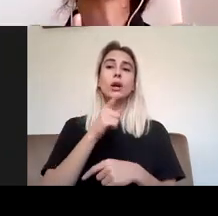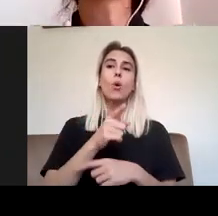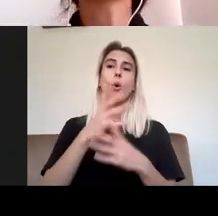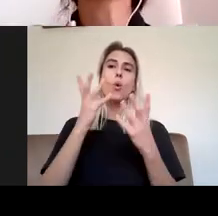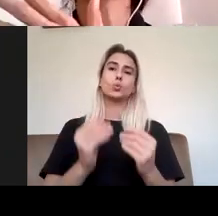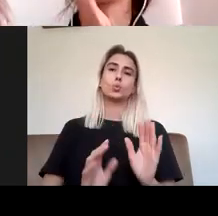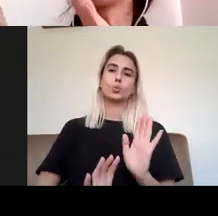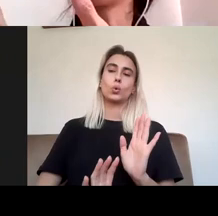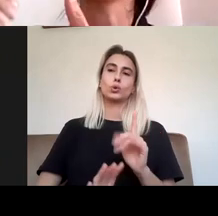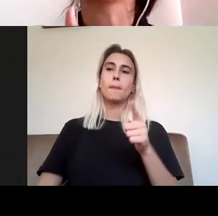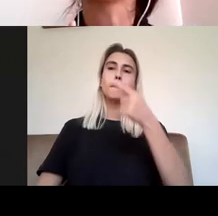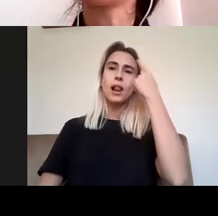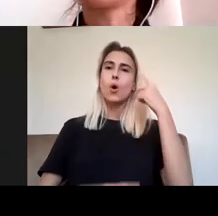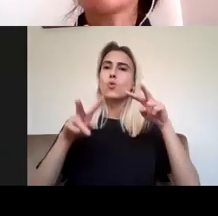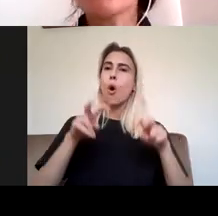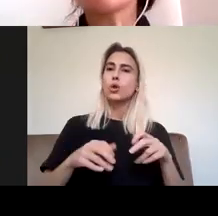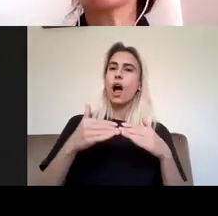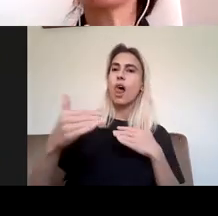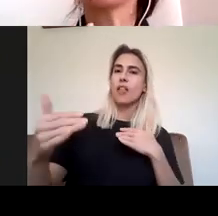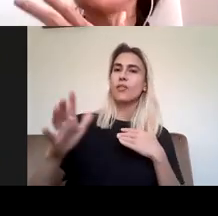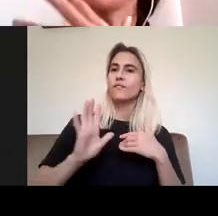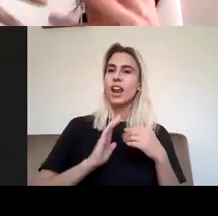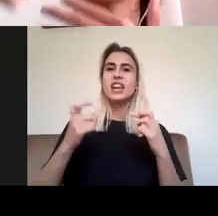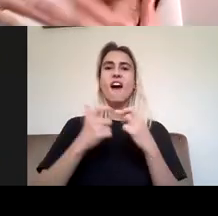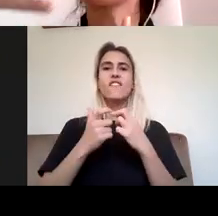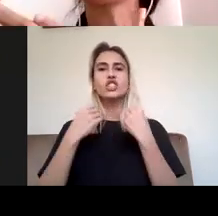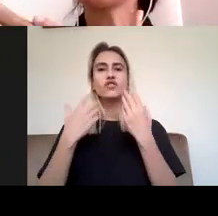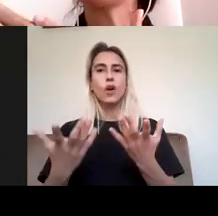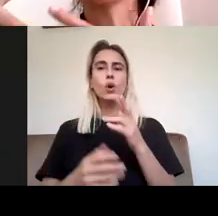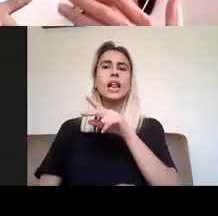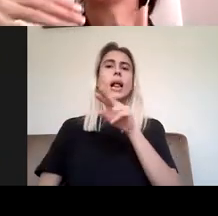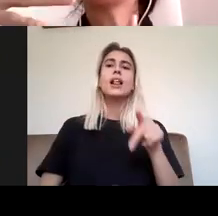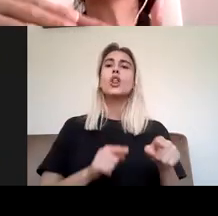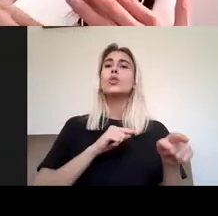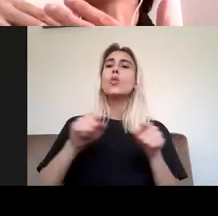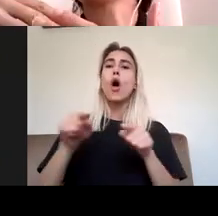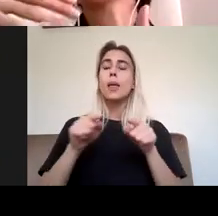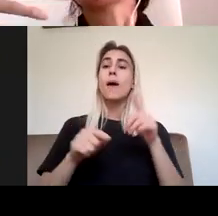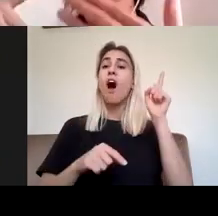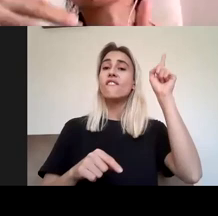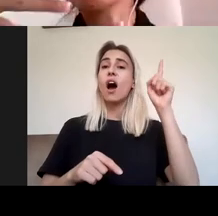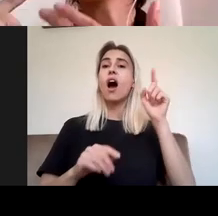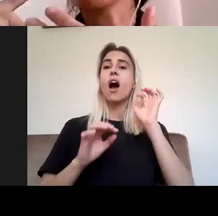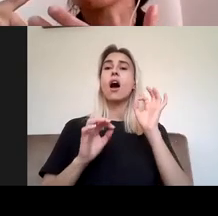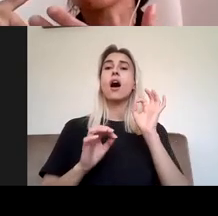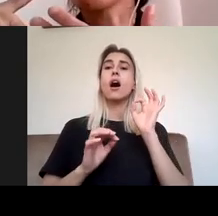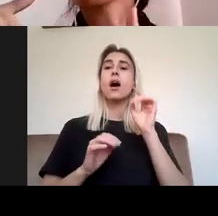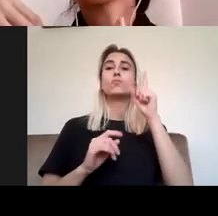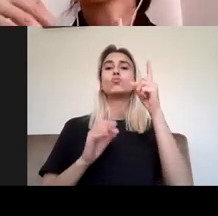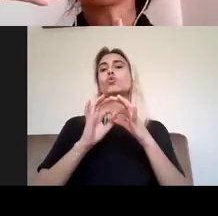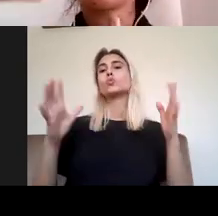oluşturuyorsunuz. Belli alan ayırıyor, koltuk ayırıyor, işte refakatçi veriyor gibi birçok yöntemle hava ulaşımı mesela birçok şeyi